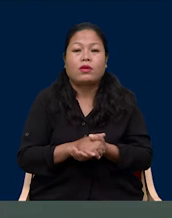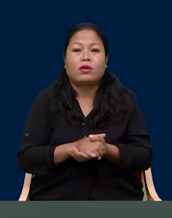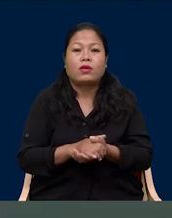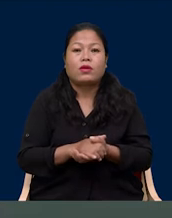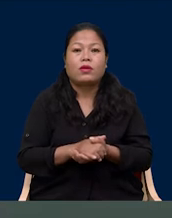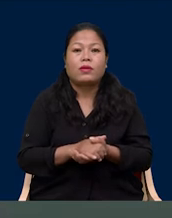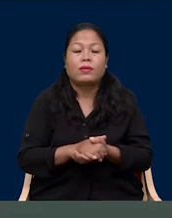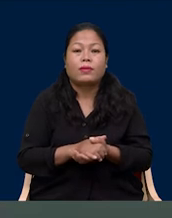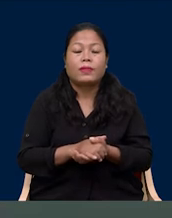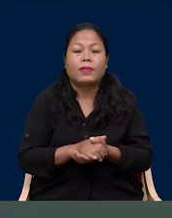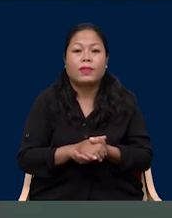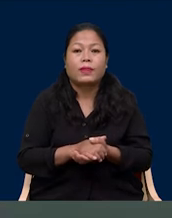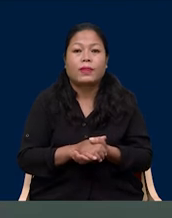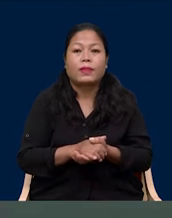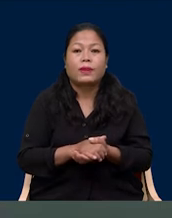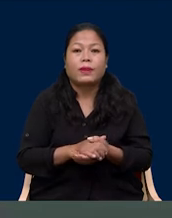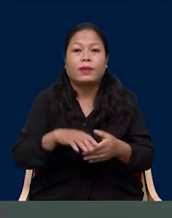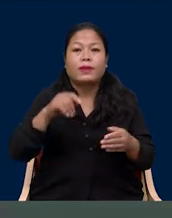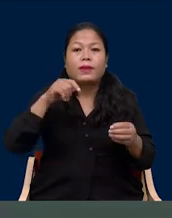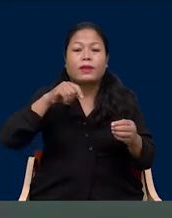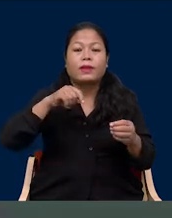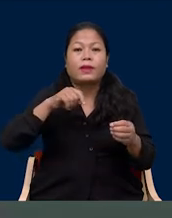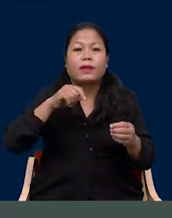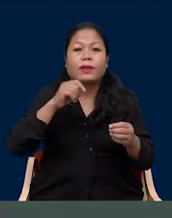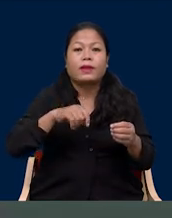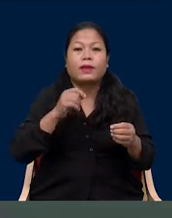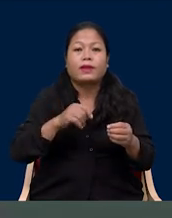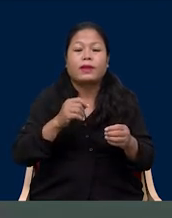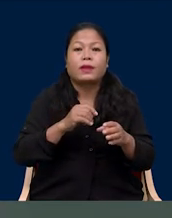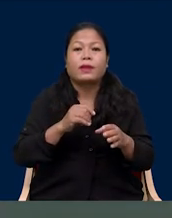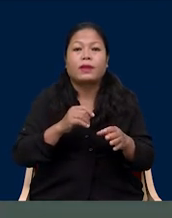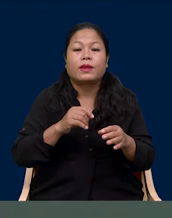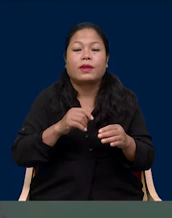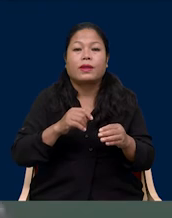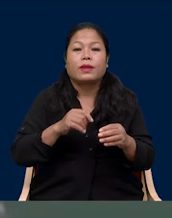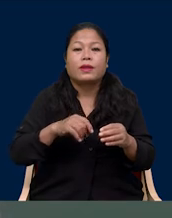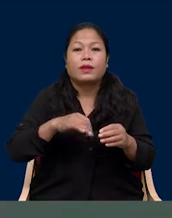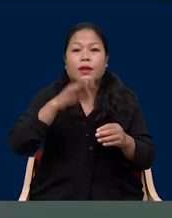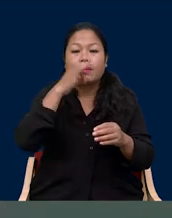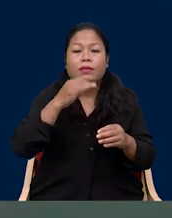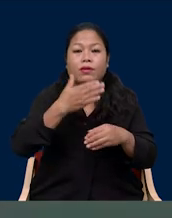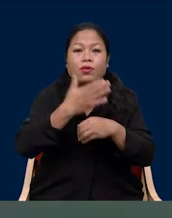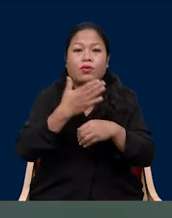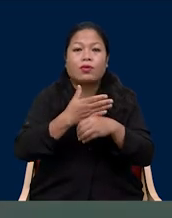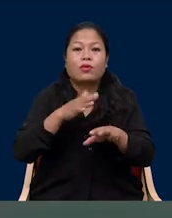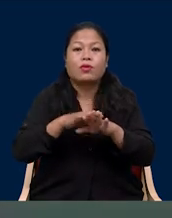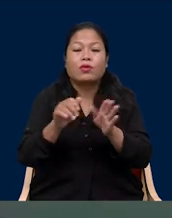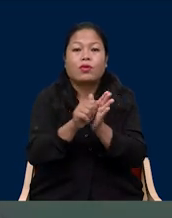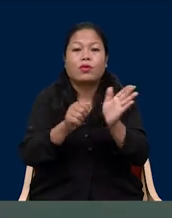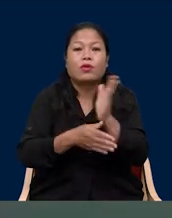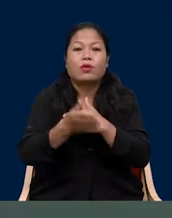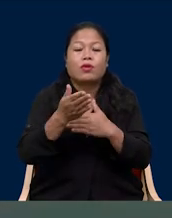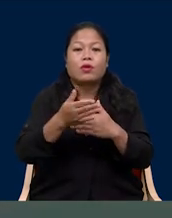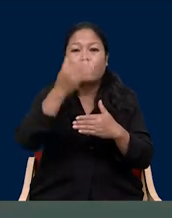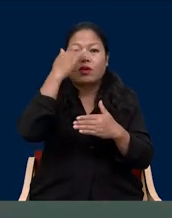भने चाहिँ हाउ क्रुसियल हामीले चाहिँ इन्भाइरोमेन्टलाई धेरै बिजनेसेसहरूले चाहिँ निग्लेक्ट गर्नुहुन्छ। बिजनेसको उद्देश्य नै